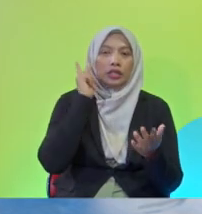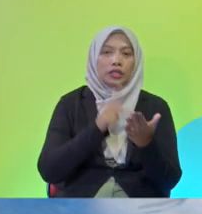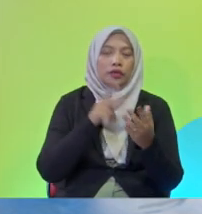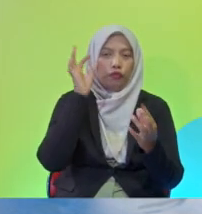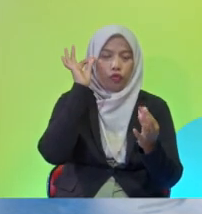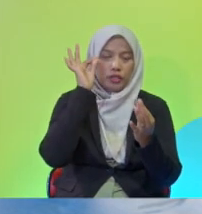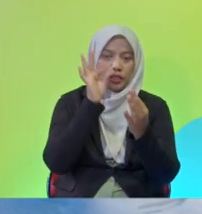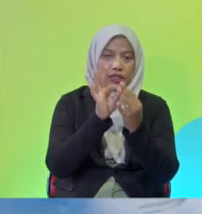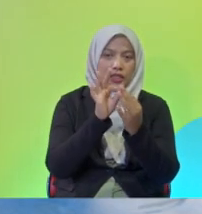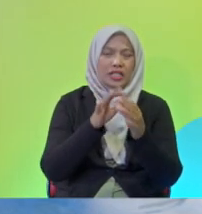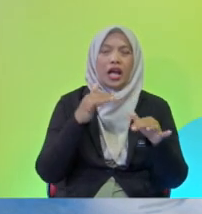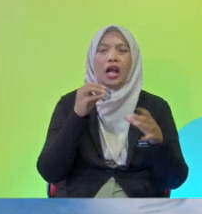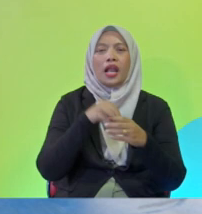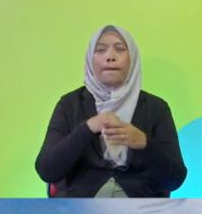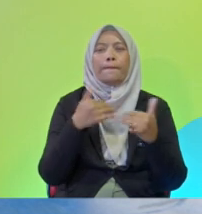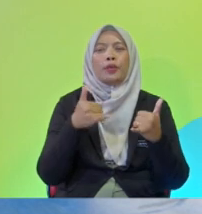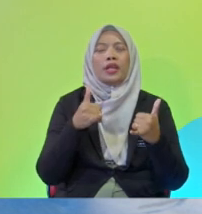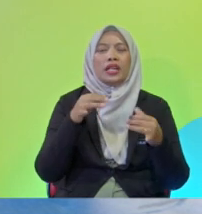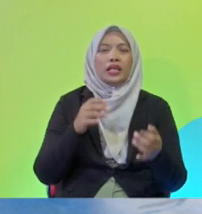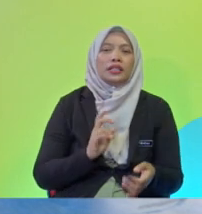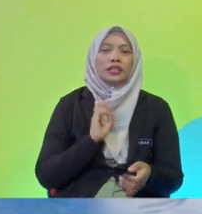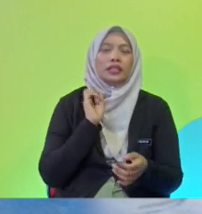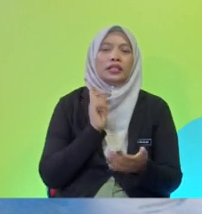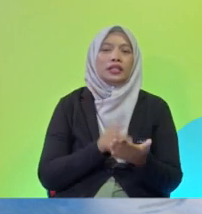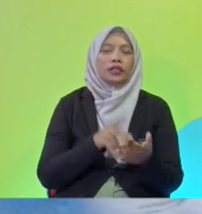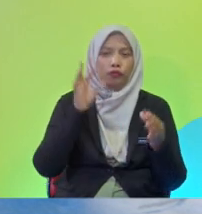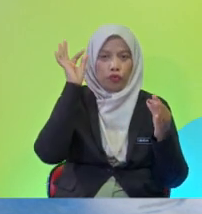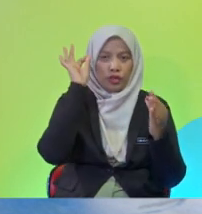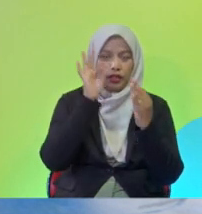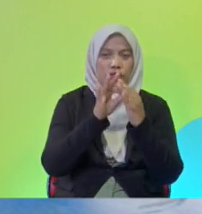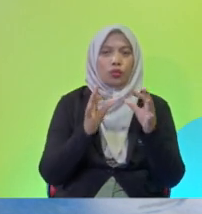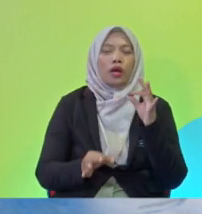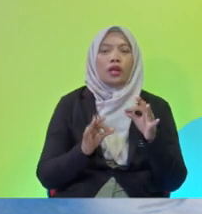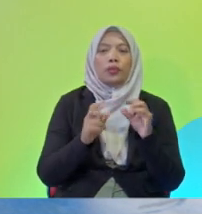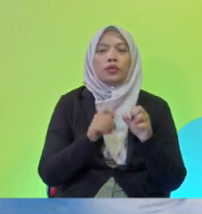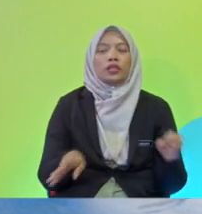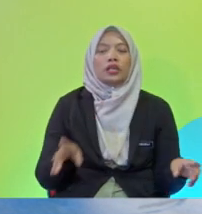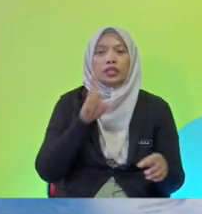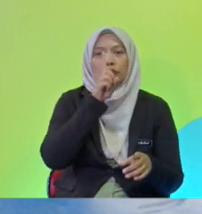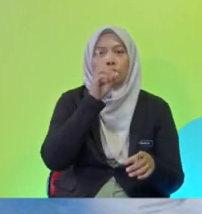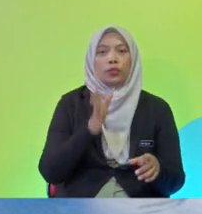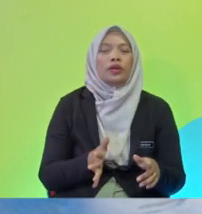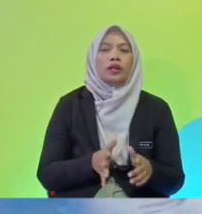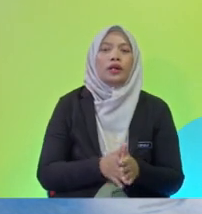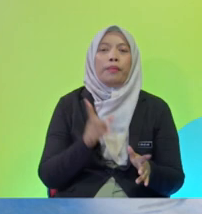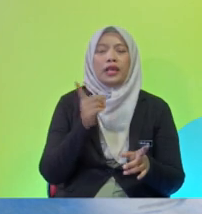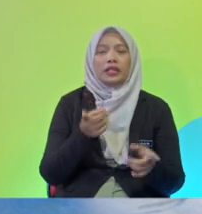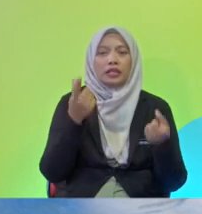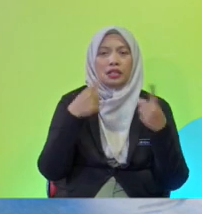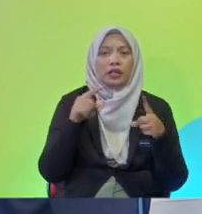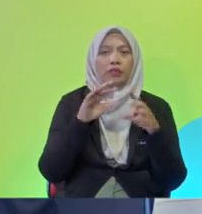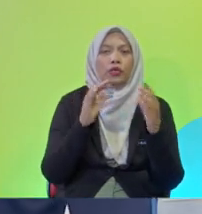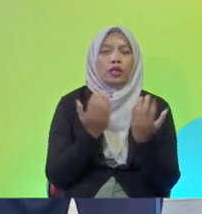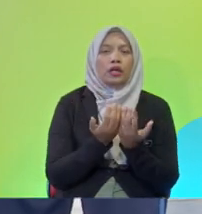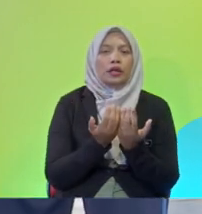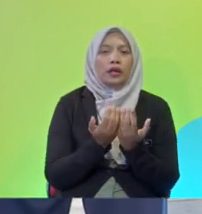dalam permainan cikgu kita kena fokus. Kalau kita lalai, kita kena balik. Walaupun dia tinggal seorang. Walaupun tinggal seorang. Kita kena perhatikan betul-betul mana datang bola tu nanti.